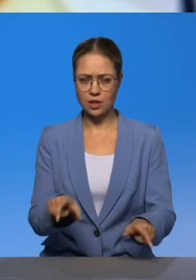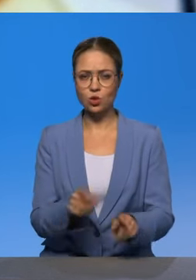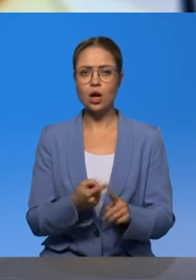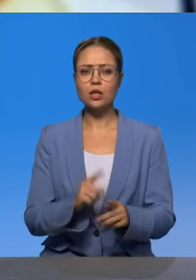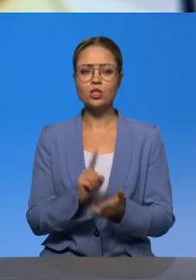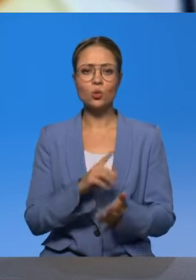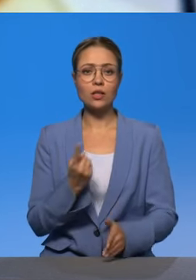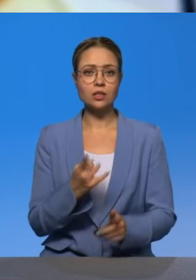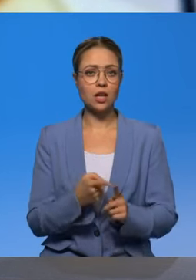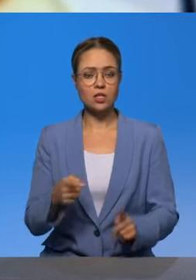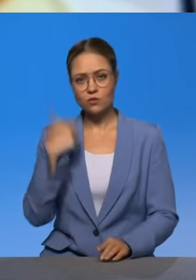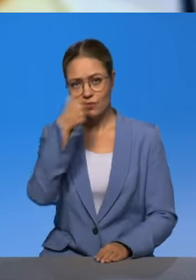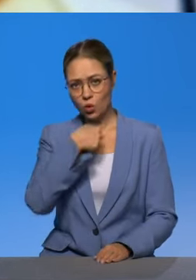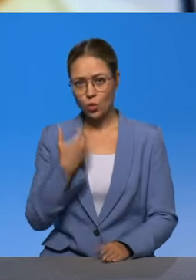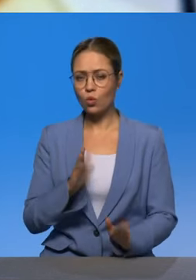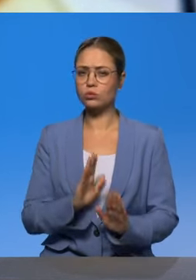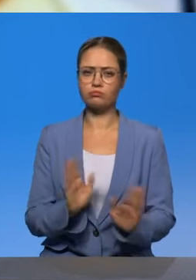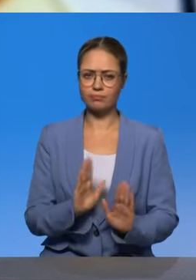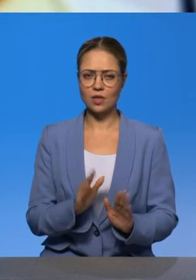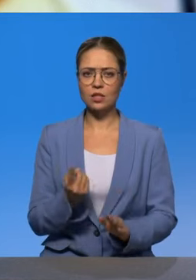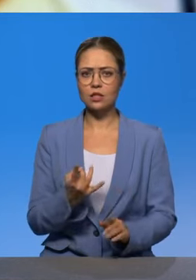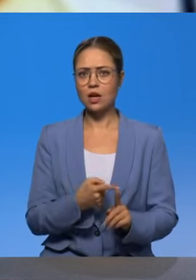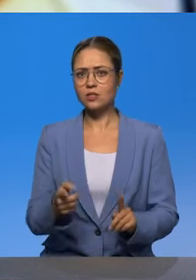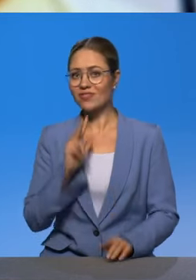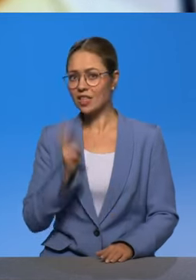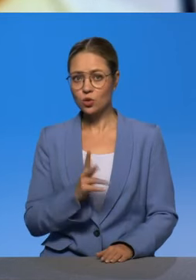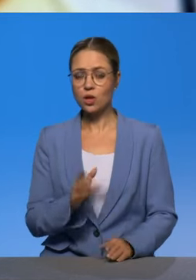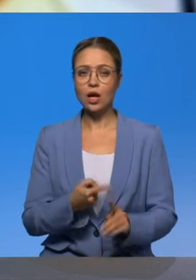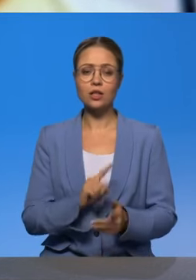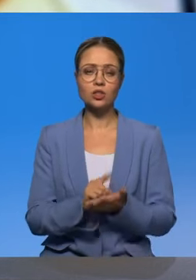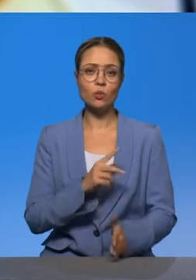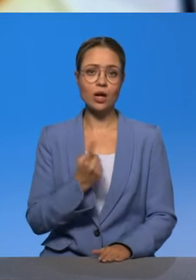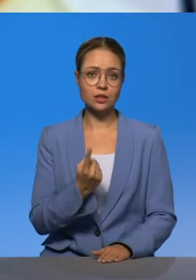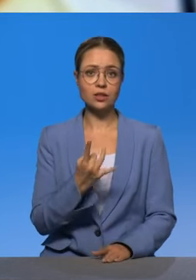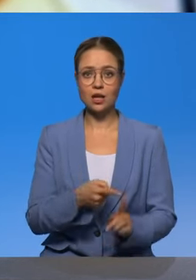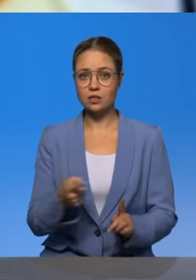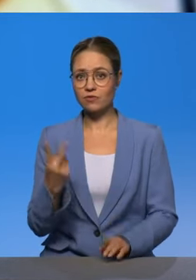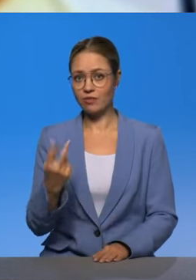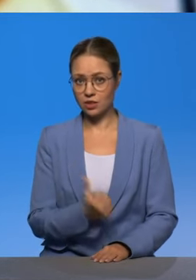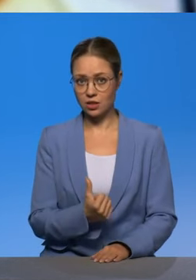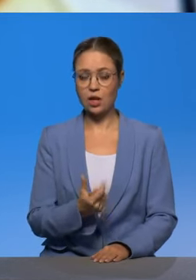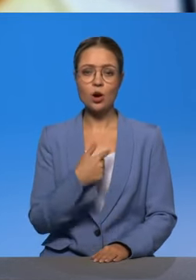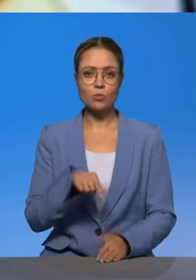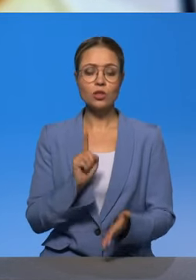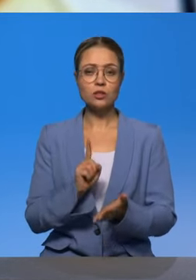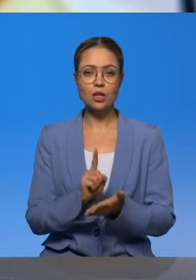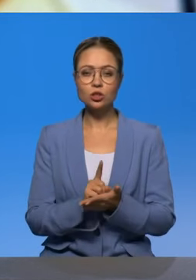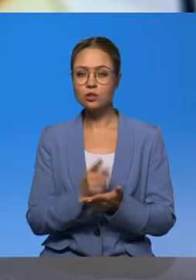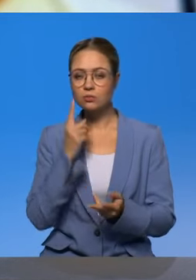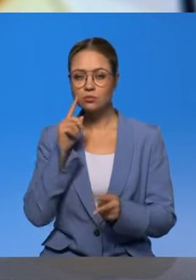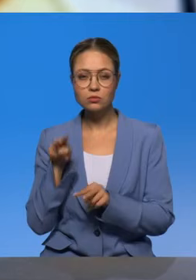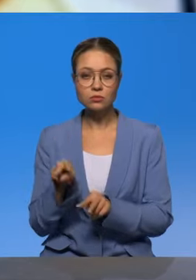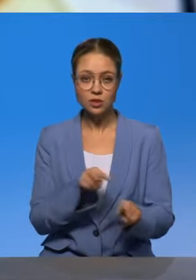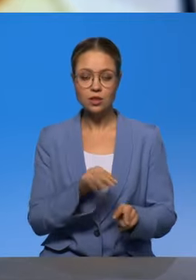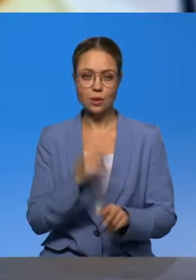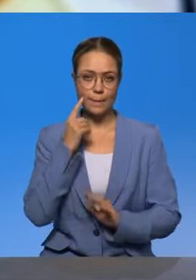год, там не раз в три года, это должно быть раз в две недели. Да? То есть мы должны уже держать руку на пульсе и понимать,